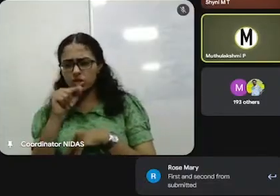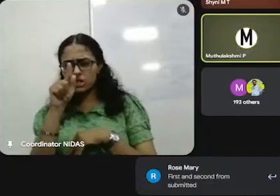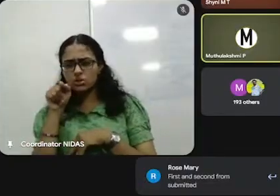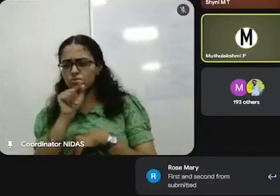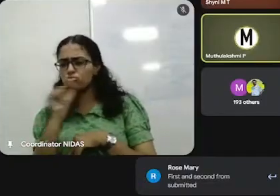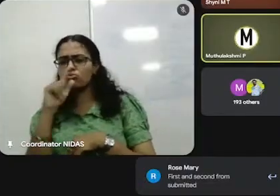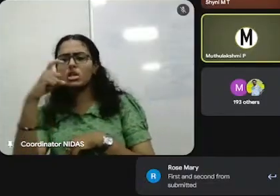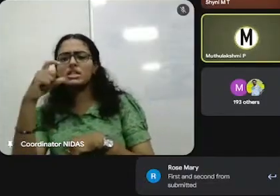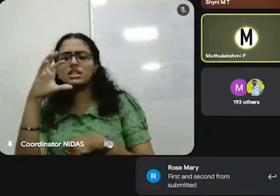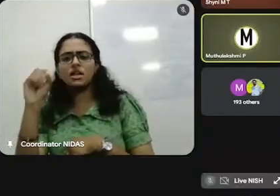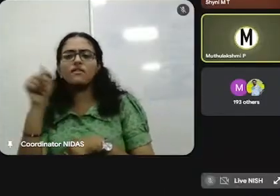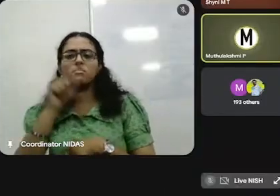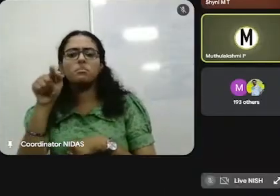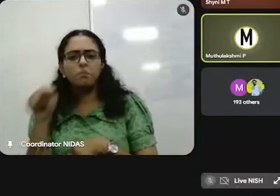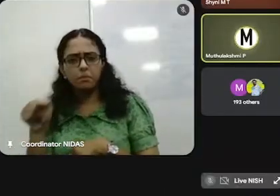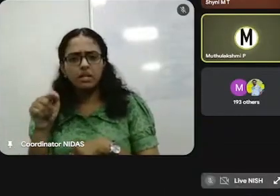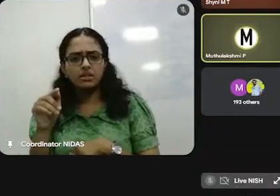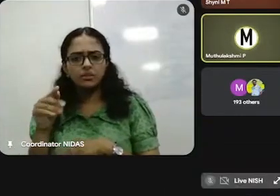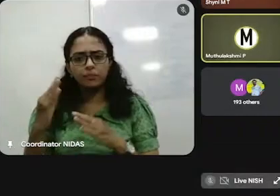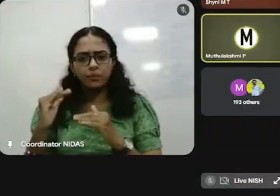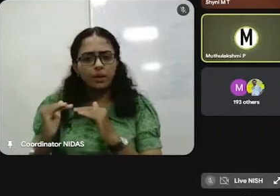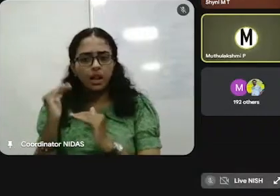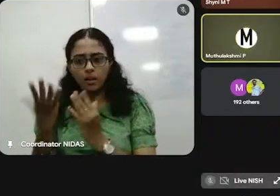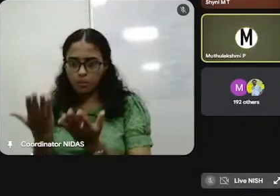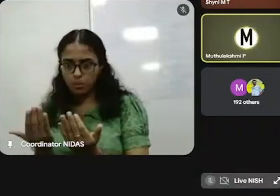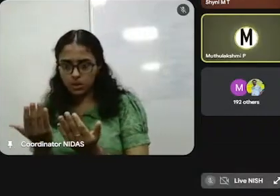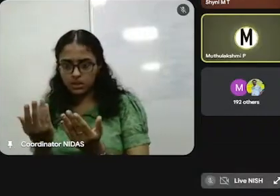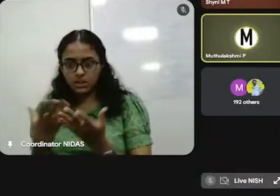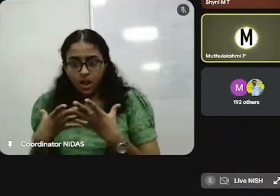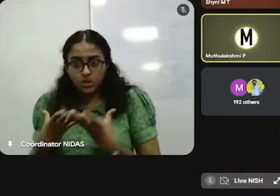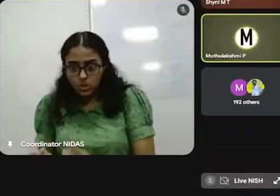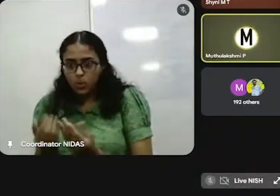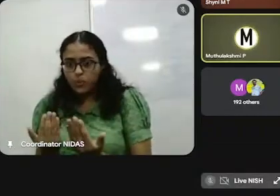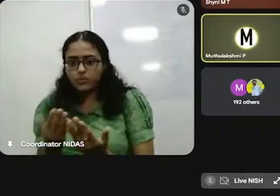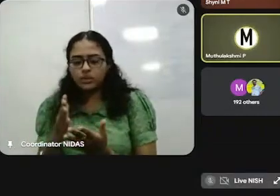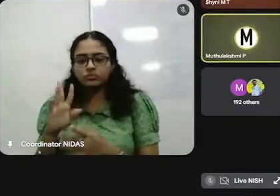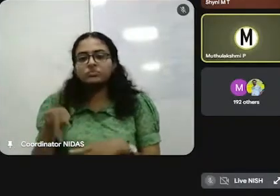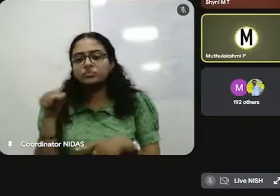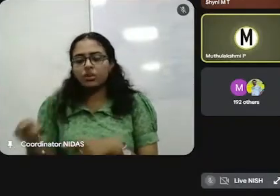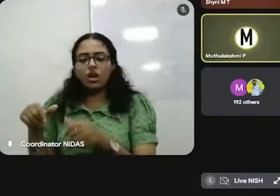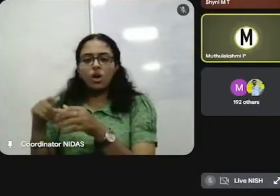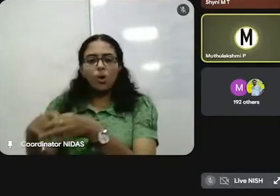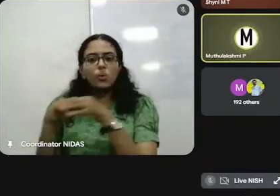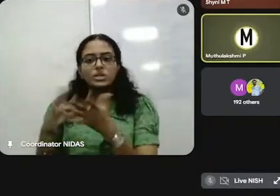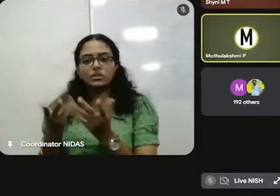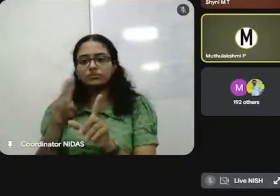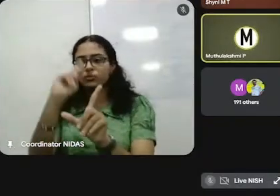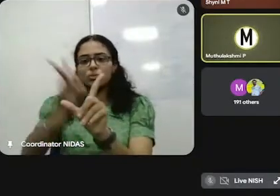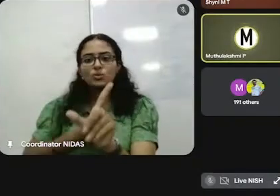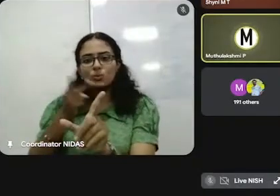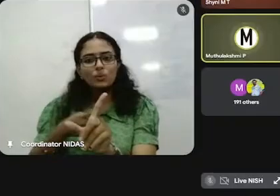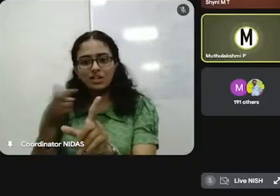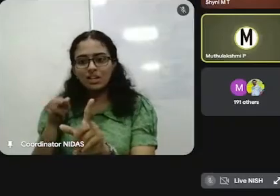പറയാം. But after 1 year, because the question was 2 years of post stroke nu paranje and pulliki